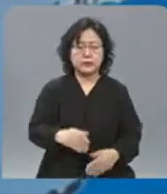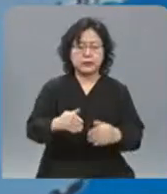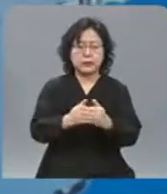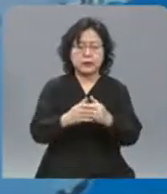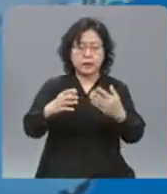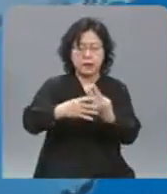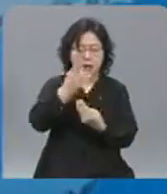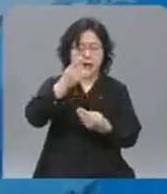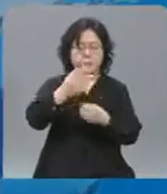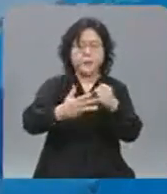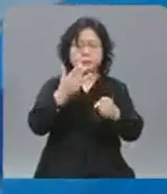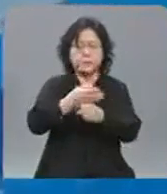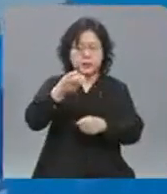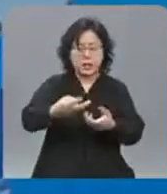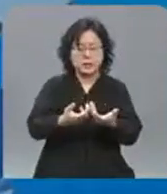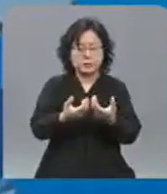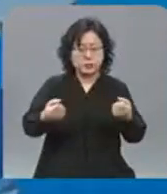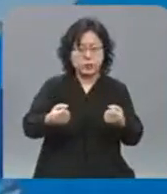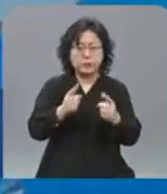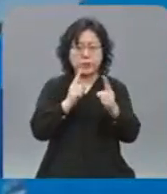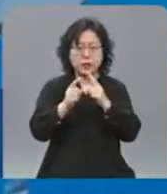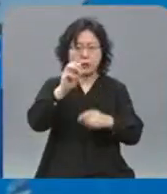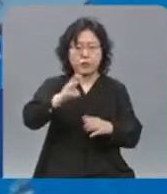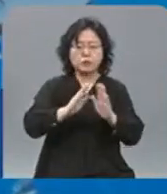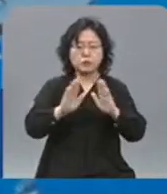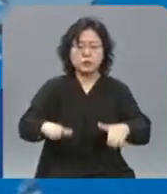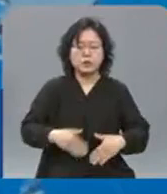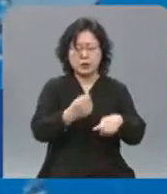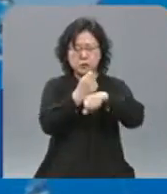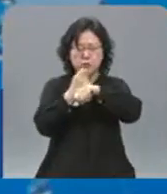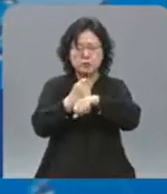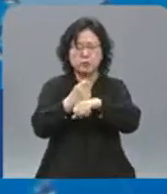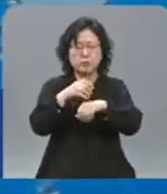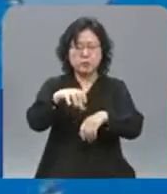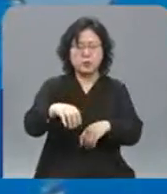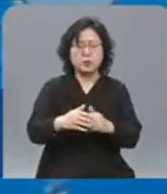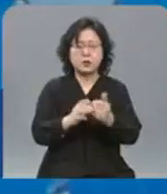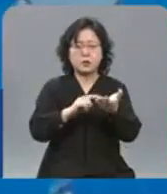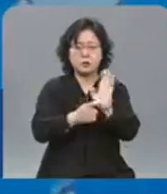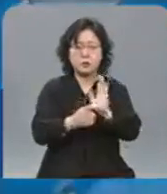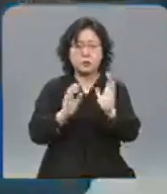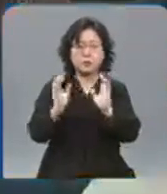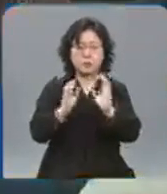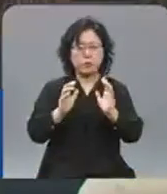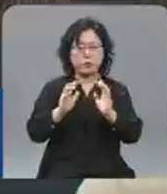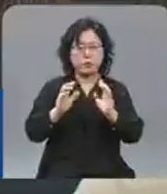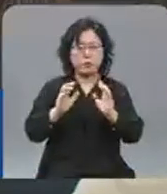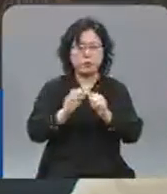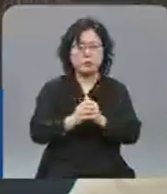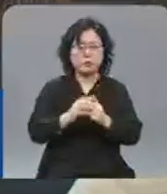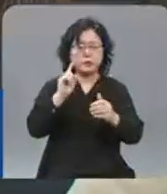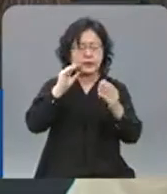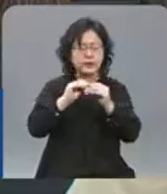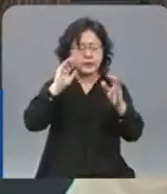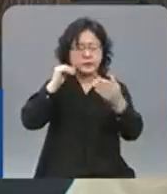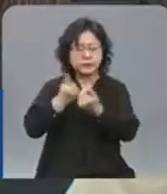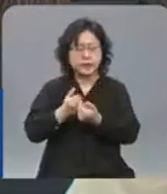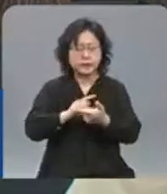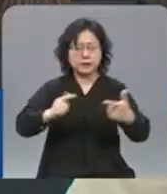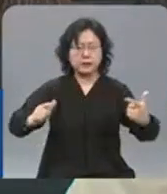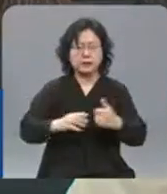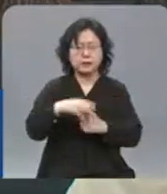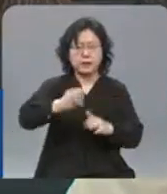통합 8년 만에 재분리 주장이 나오고 있는 광주 전남 연구원과 관련해 공청회에서 찬반이 엇갈렸습니다.